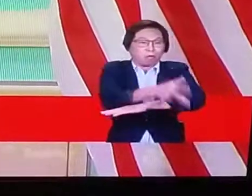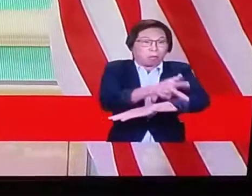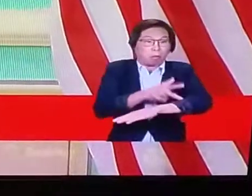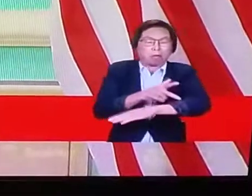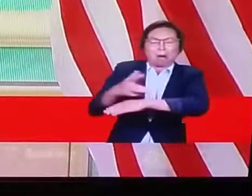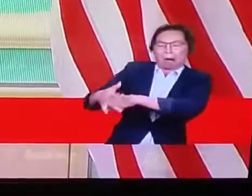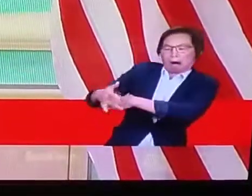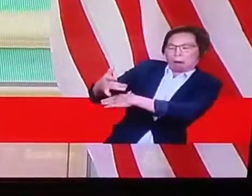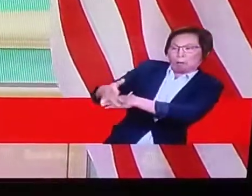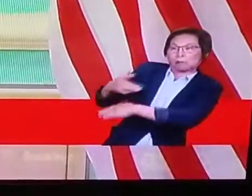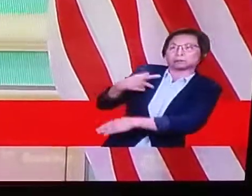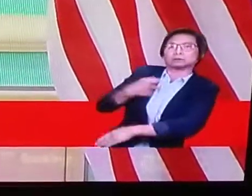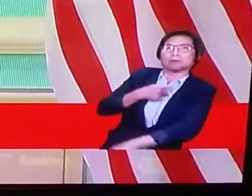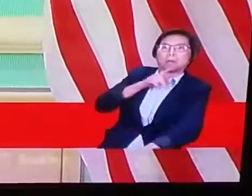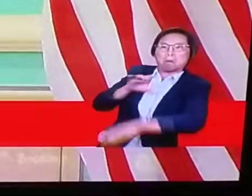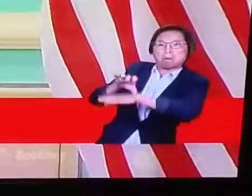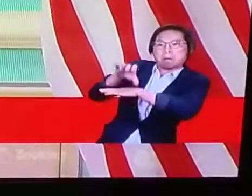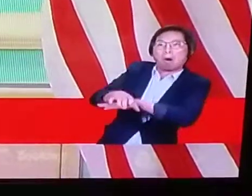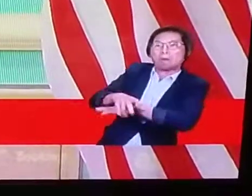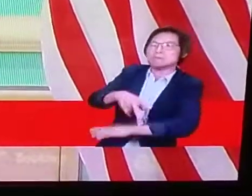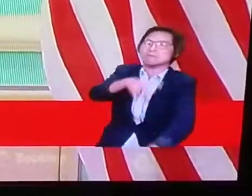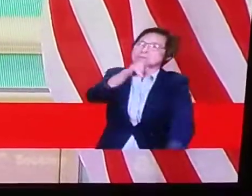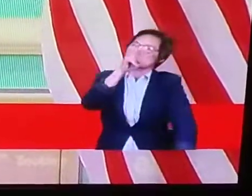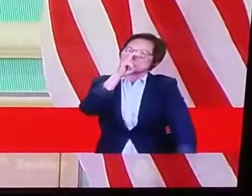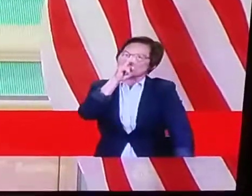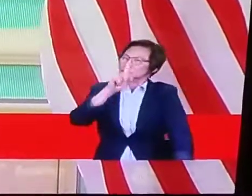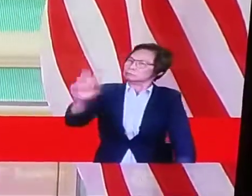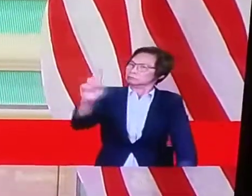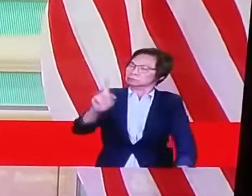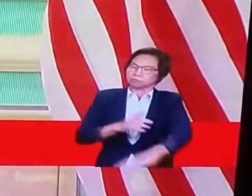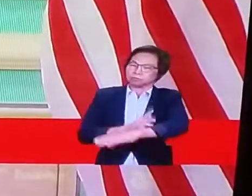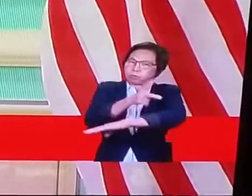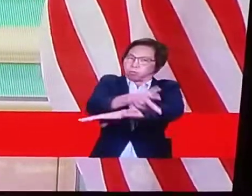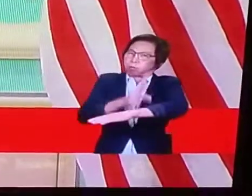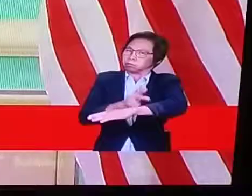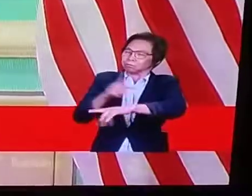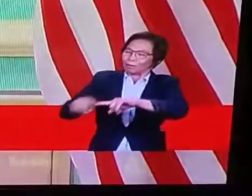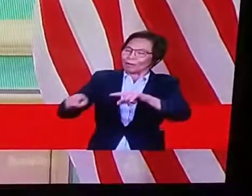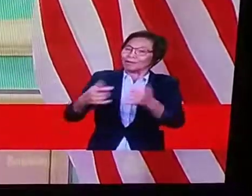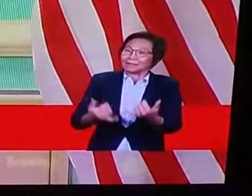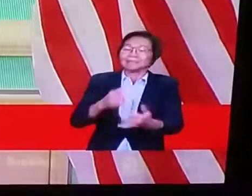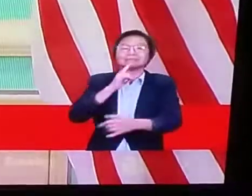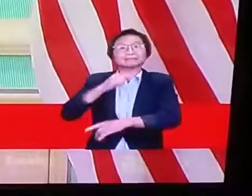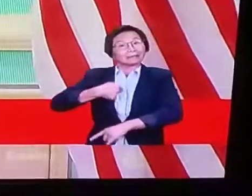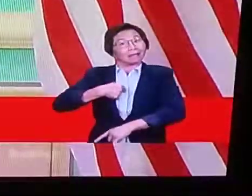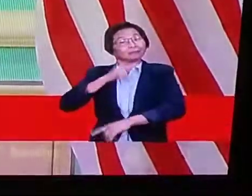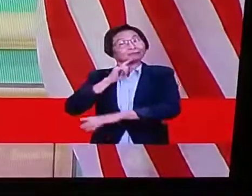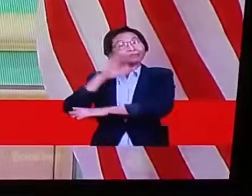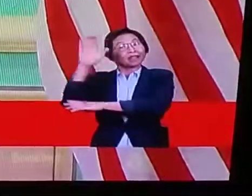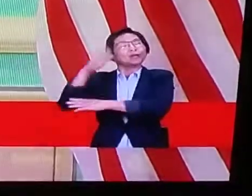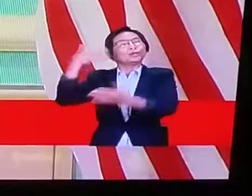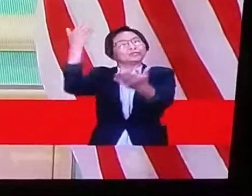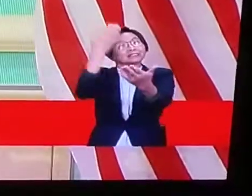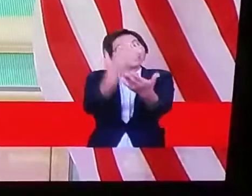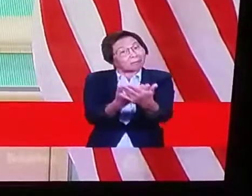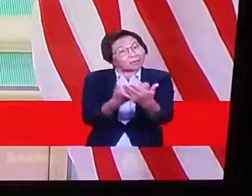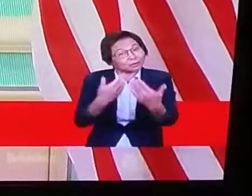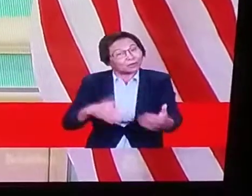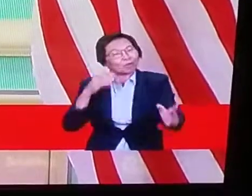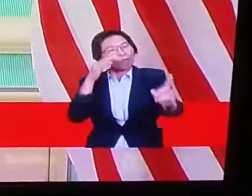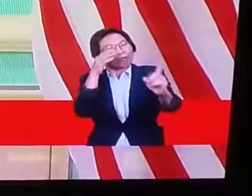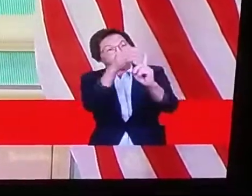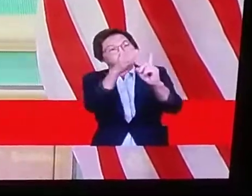terpaksa tegas dari segi soal pergerakan rentas negeri ini. Tapi seperti yang dijanjikan, telah sampai